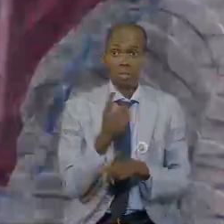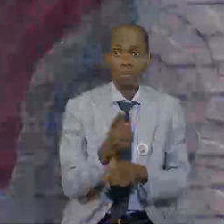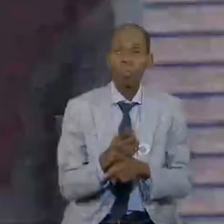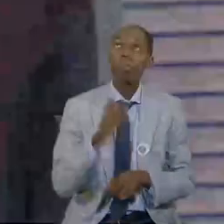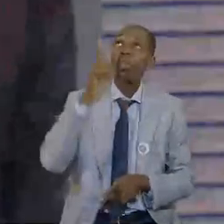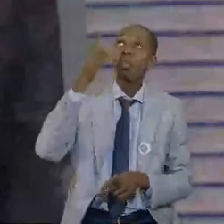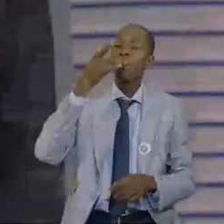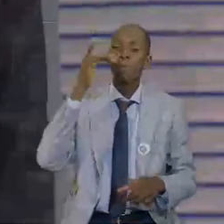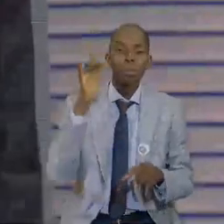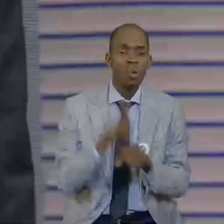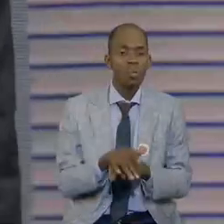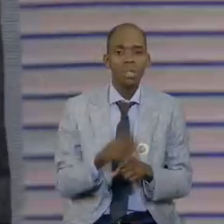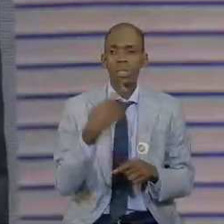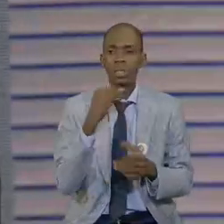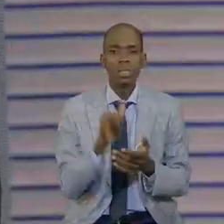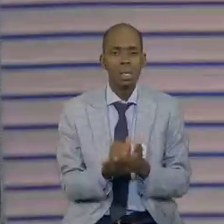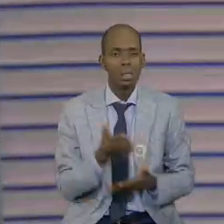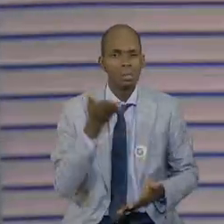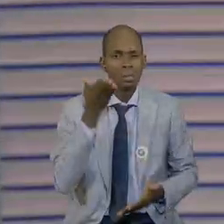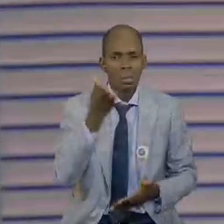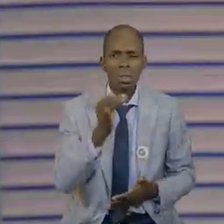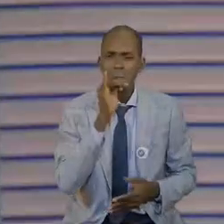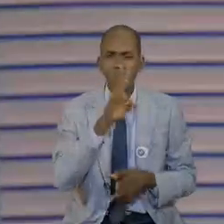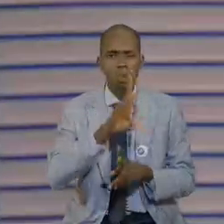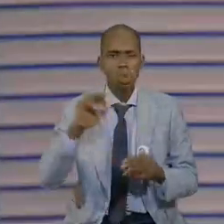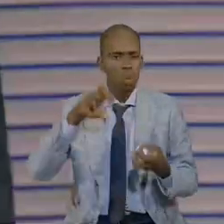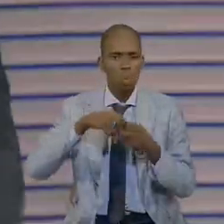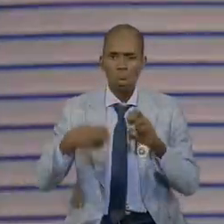who says there's no problem you have that he will